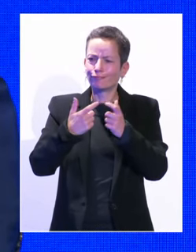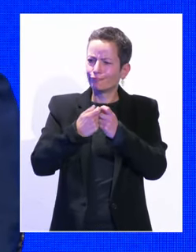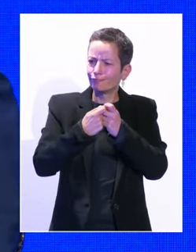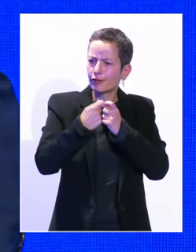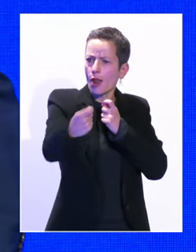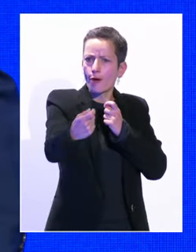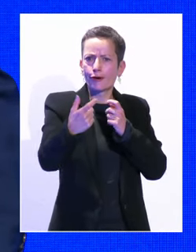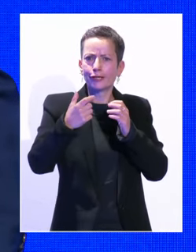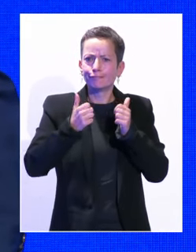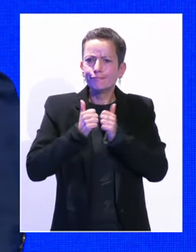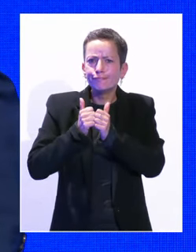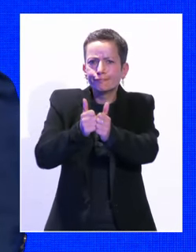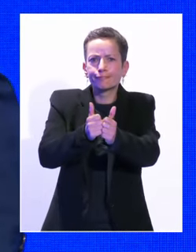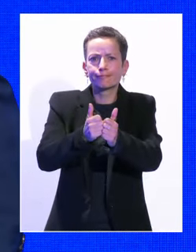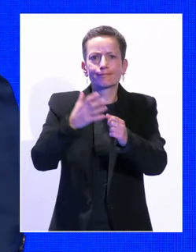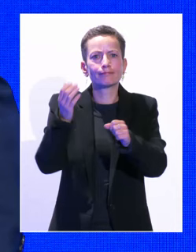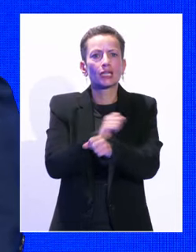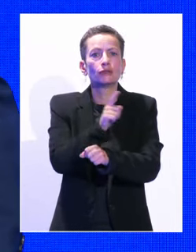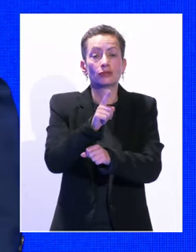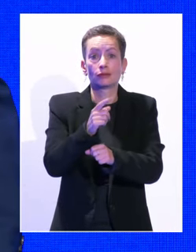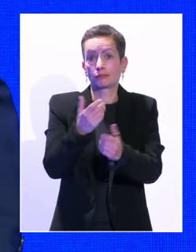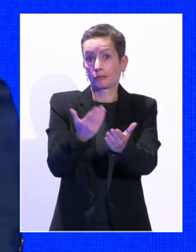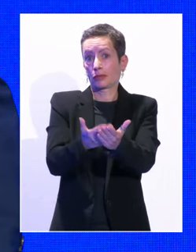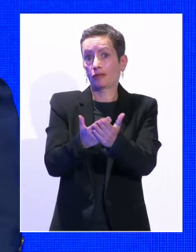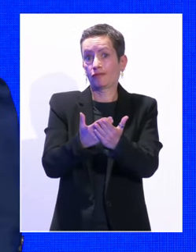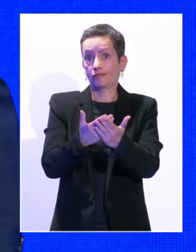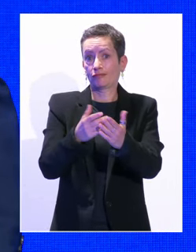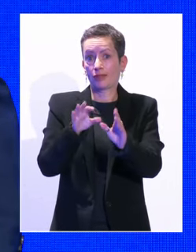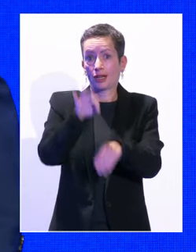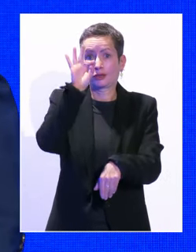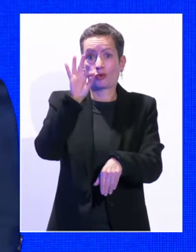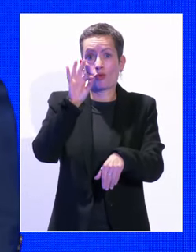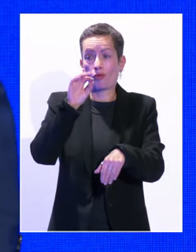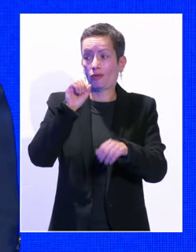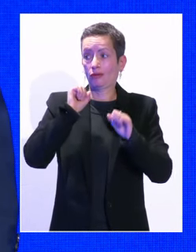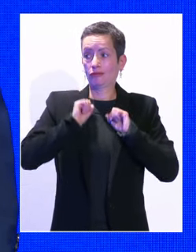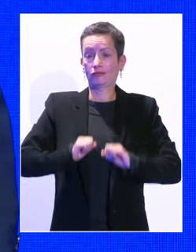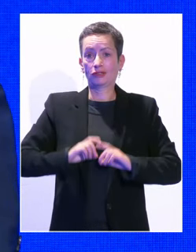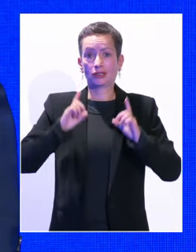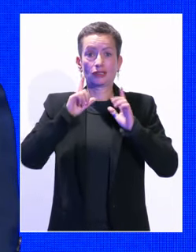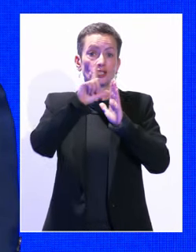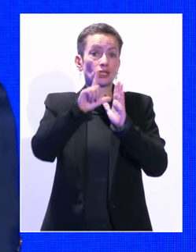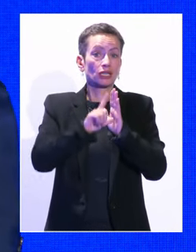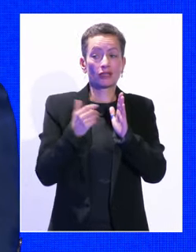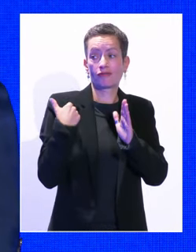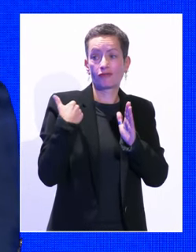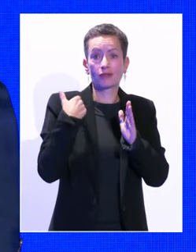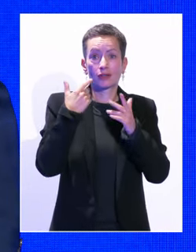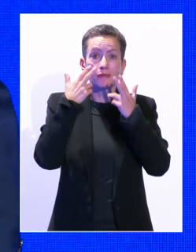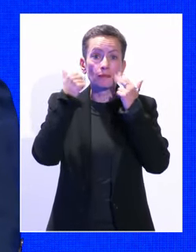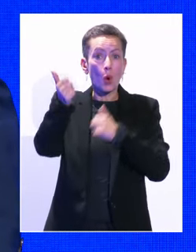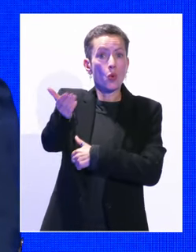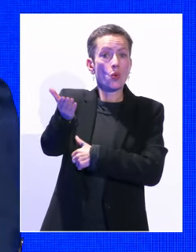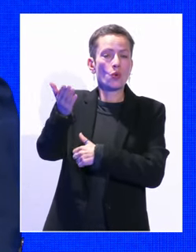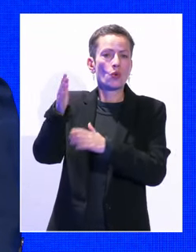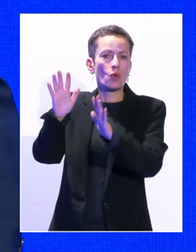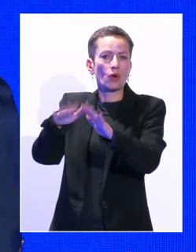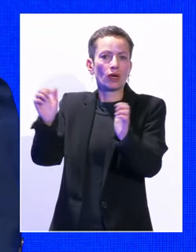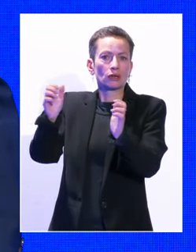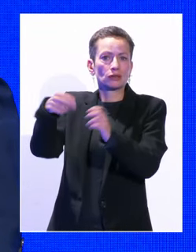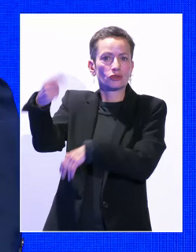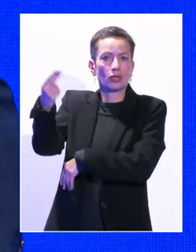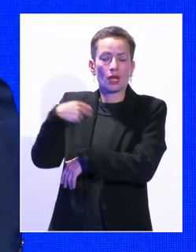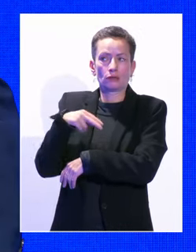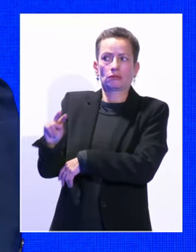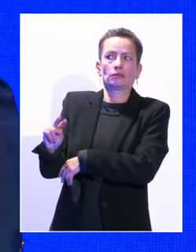ce dont les récentes élections législatives et la physionomie de l'Assemblée nationale donnent aujourd'hui le plus caricatural